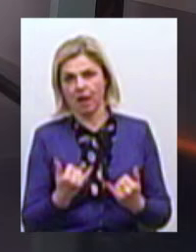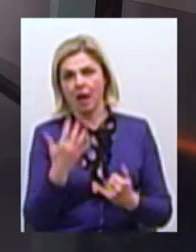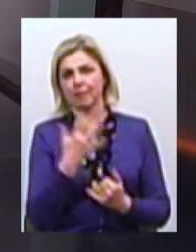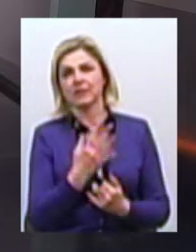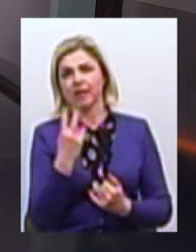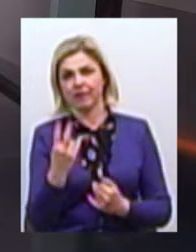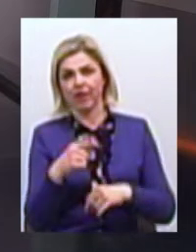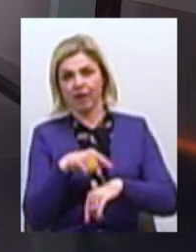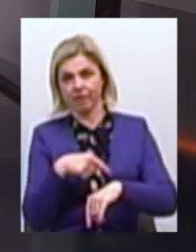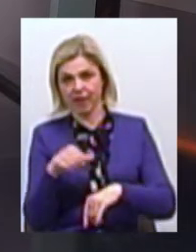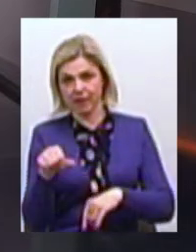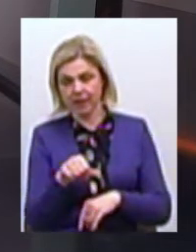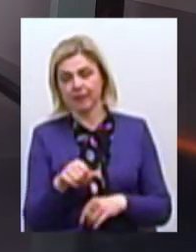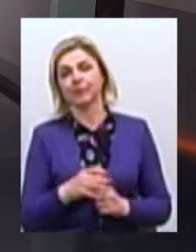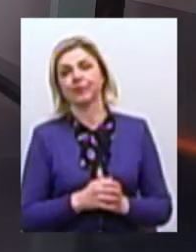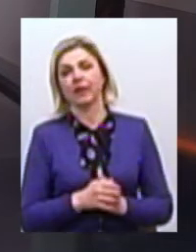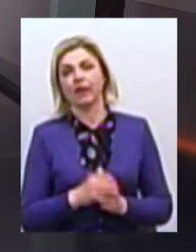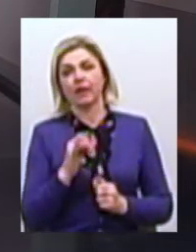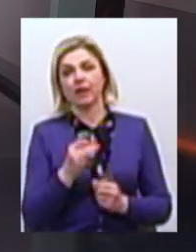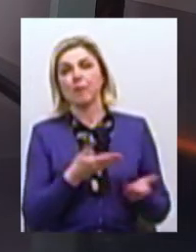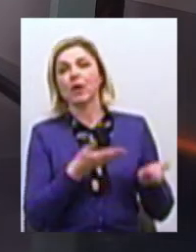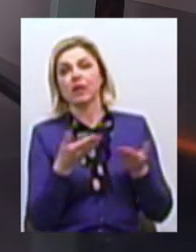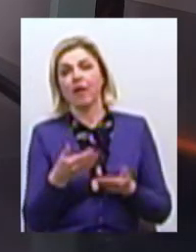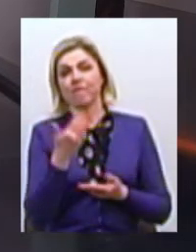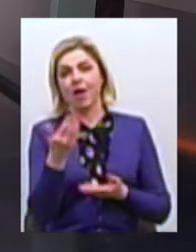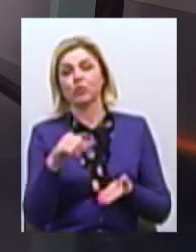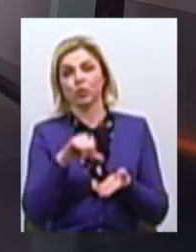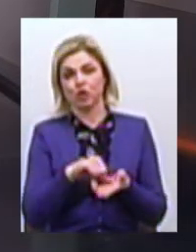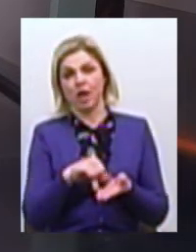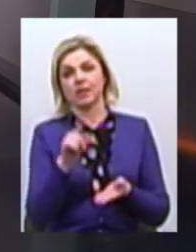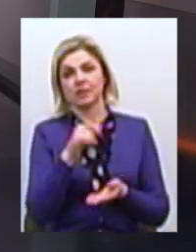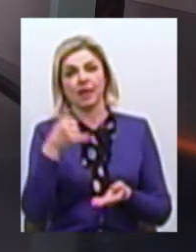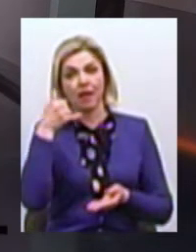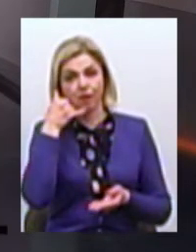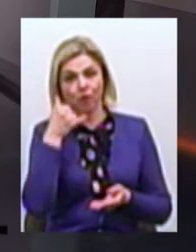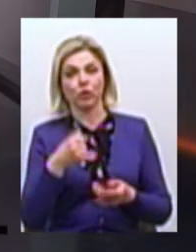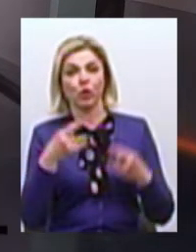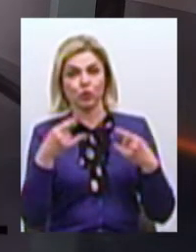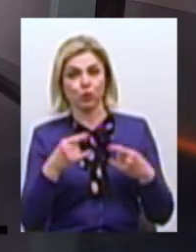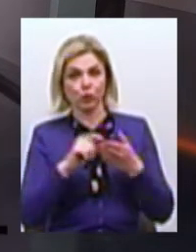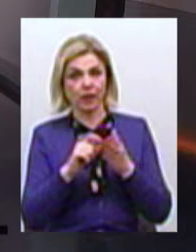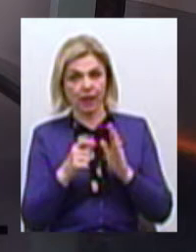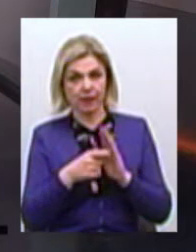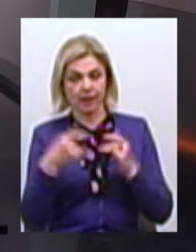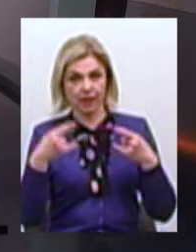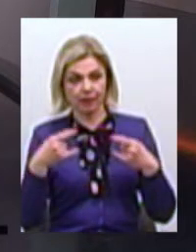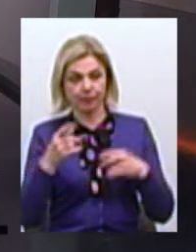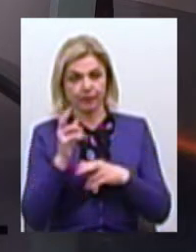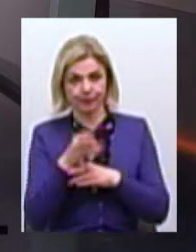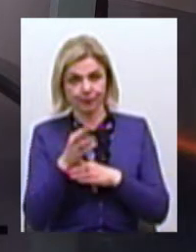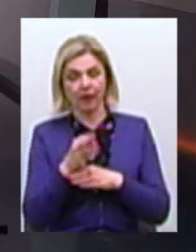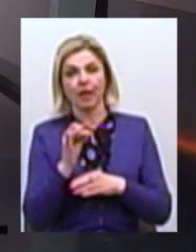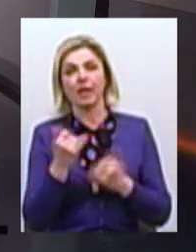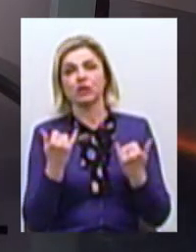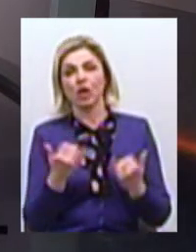вам долучитися до розмови, шановні глядачі, за телефоном студійним. А зараз хочу представити тих, хто разом зі